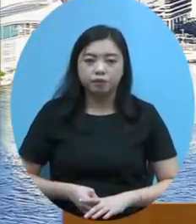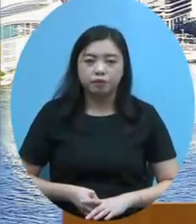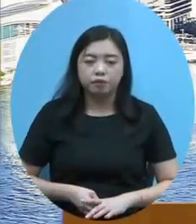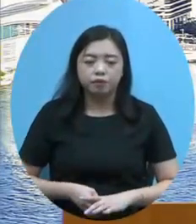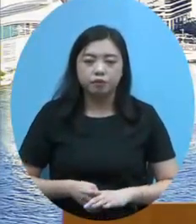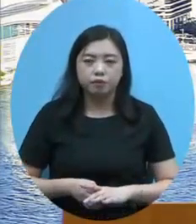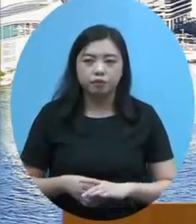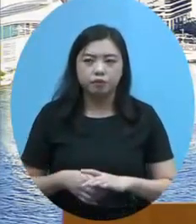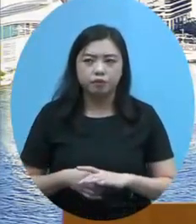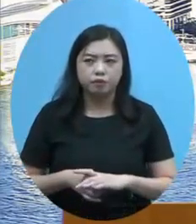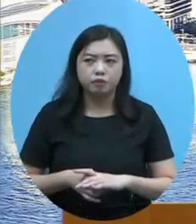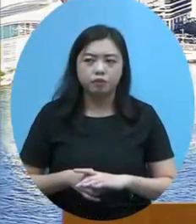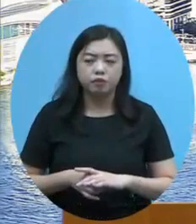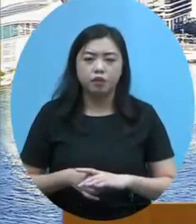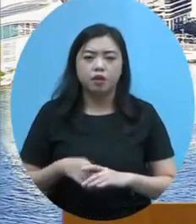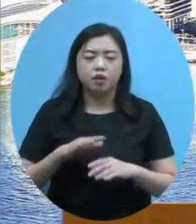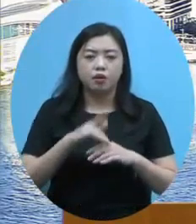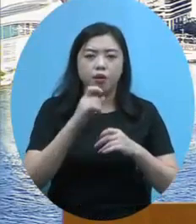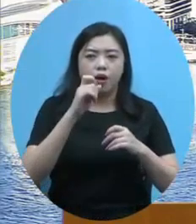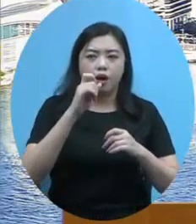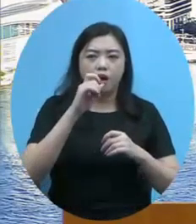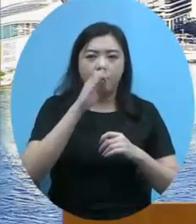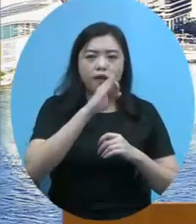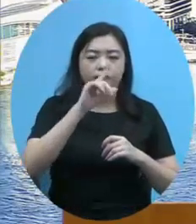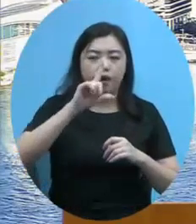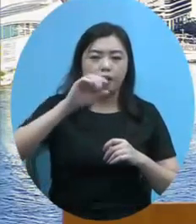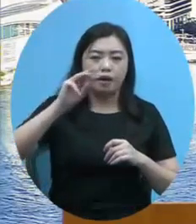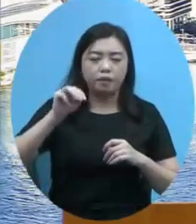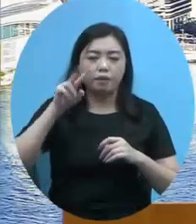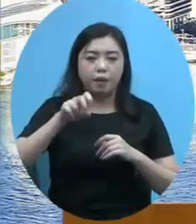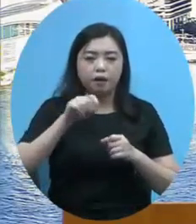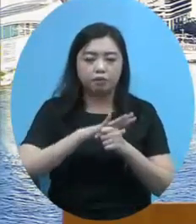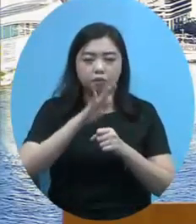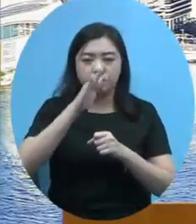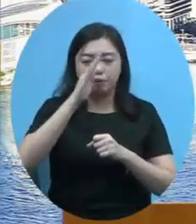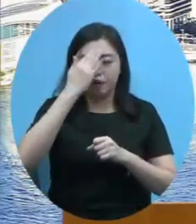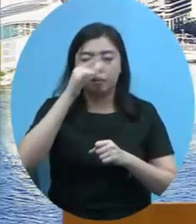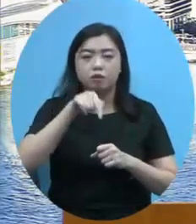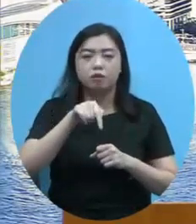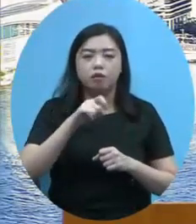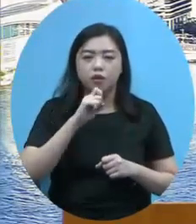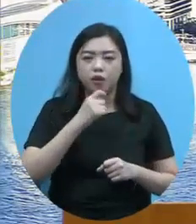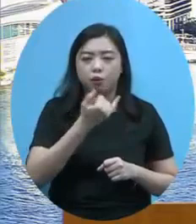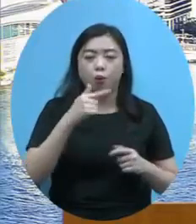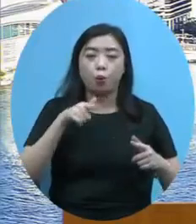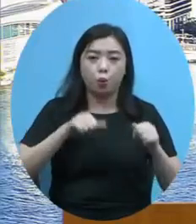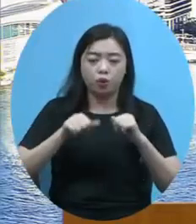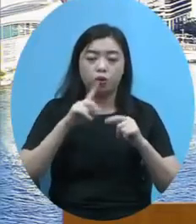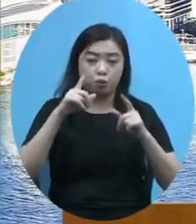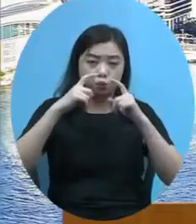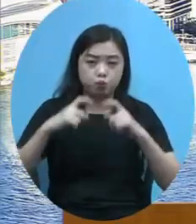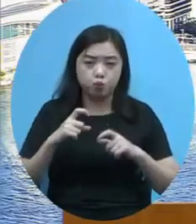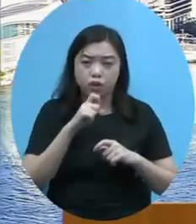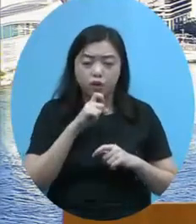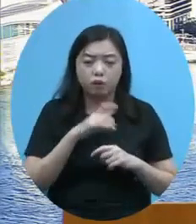我哋發現的個案咧，好多人客佢都係即係喺裏面係即係有啲活動係會除口罩嘅。